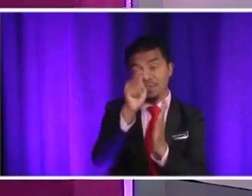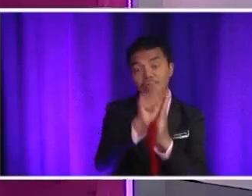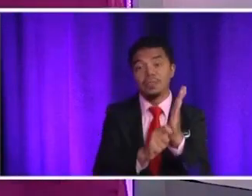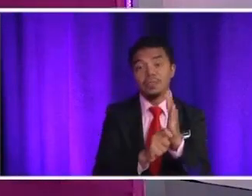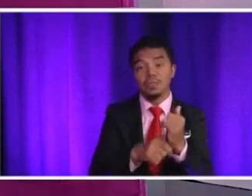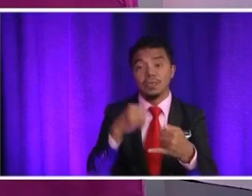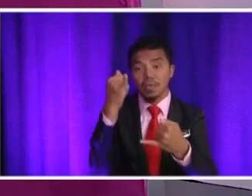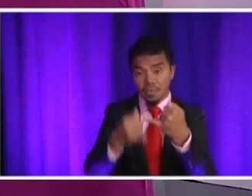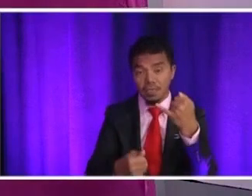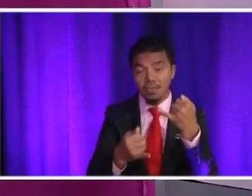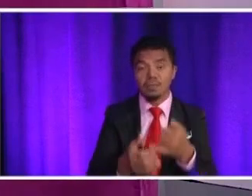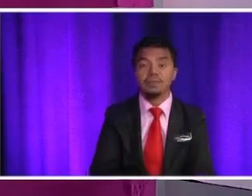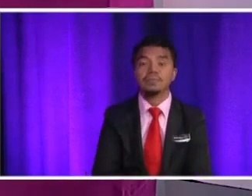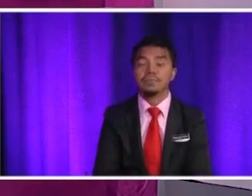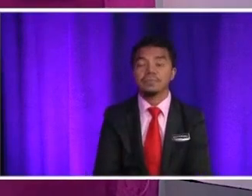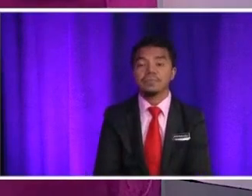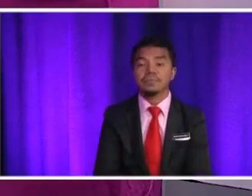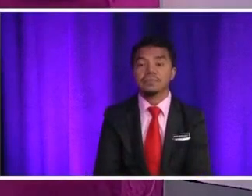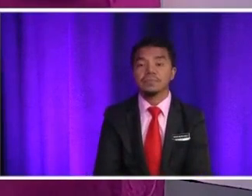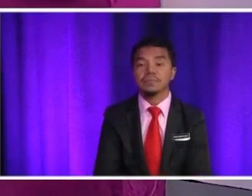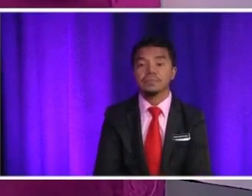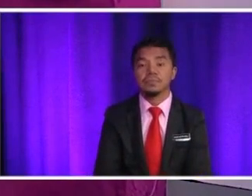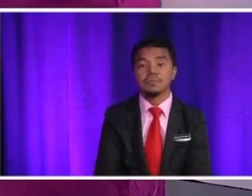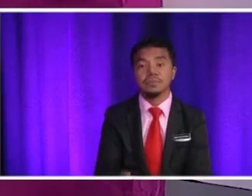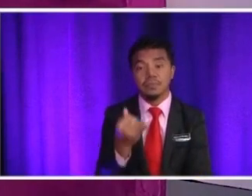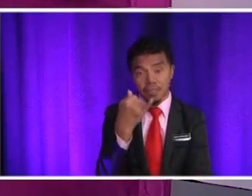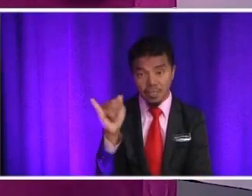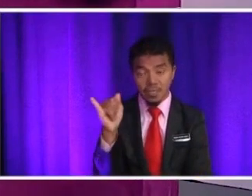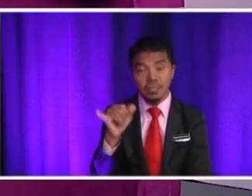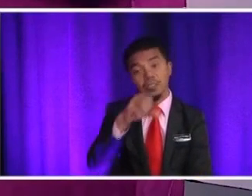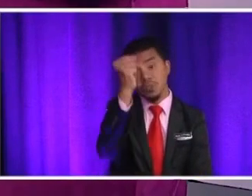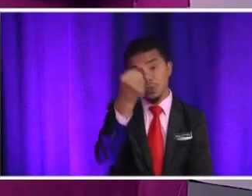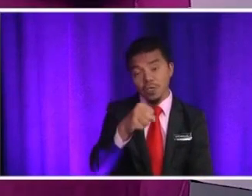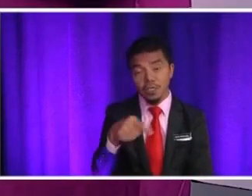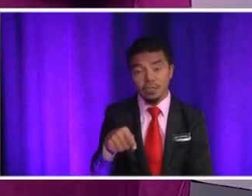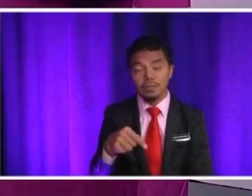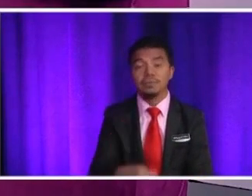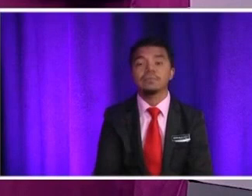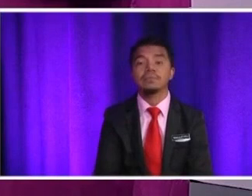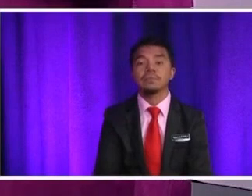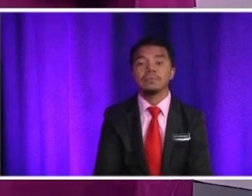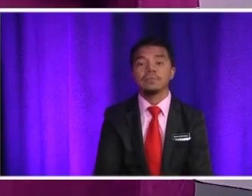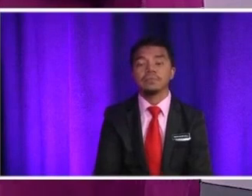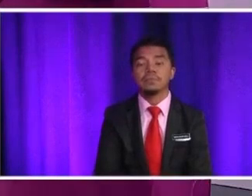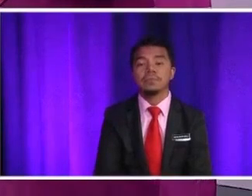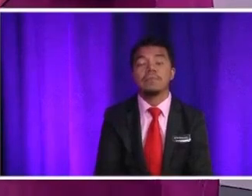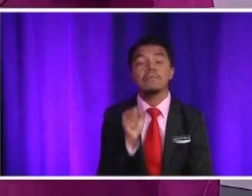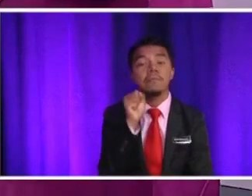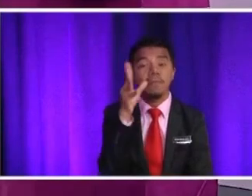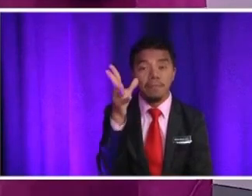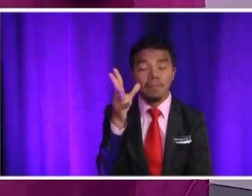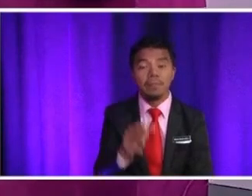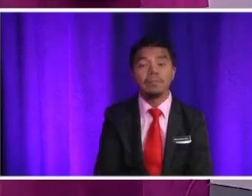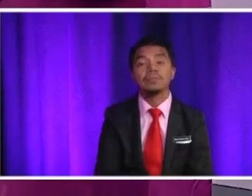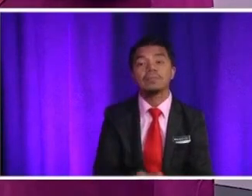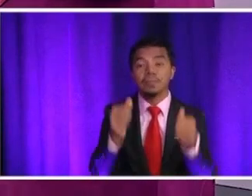agensi ini. So, ini adalah soalan untuk menguji kefahaman murid lagi. So, nyatakan tiga agensi kerajaan